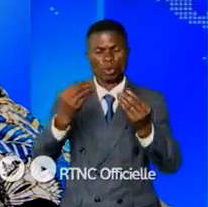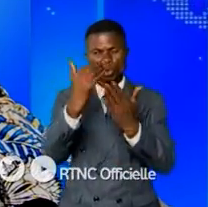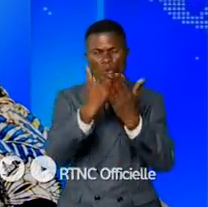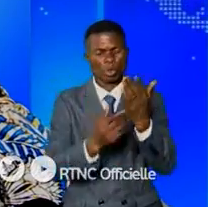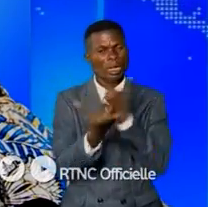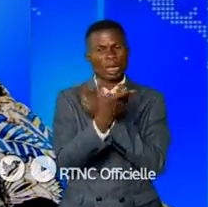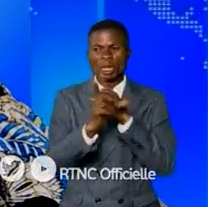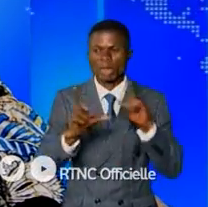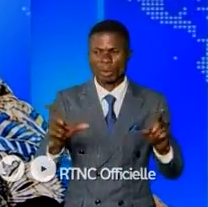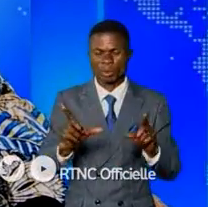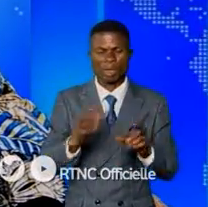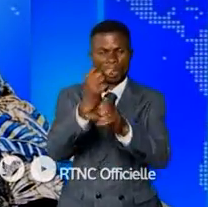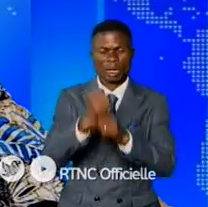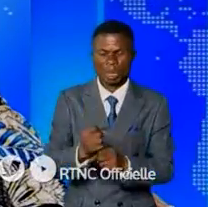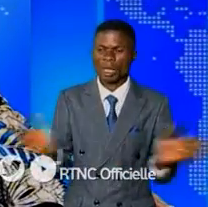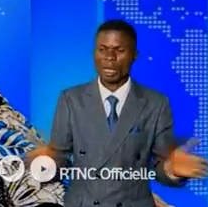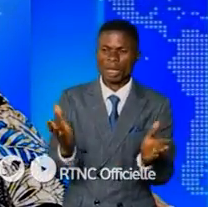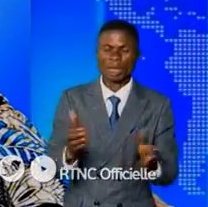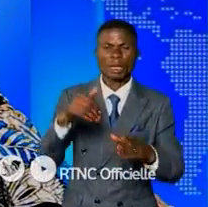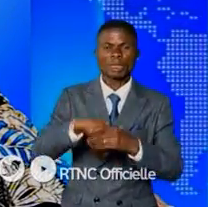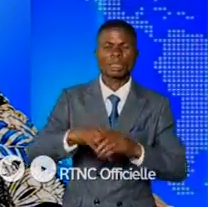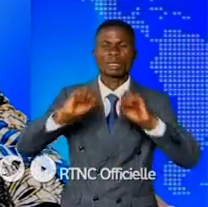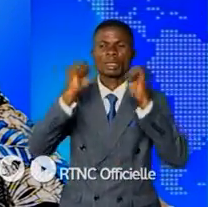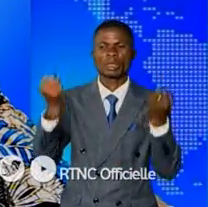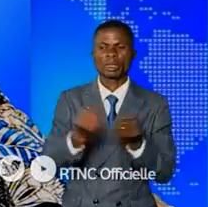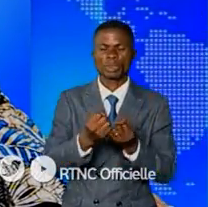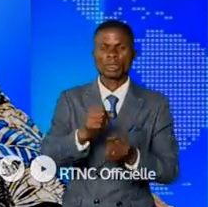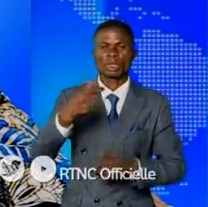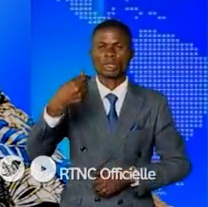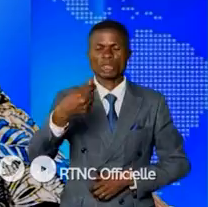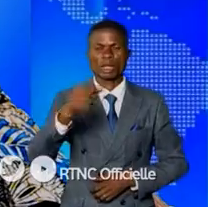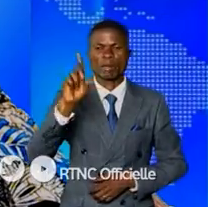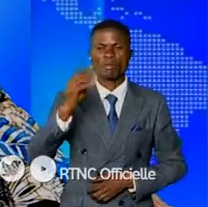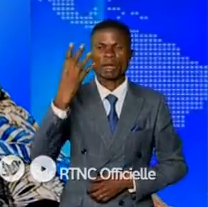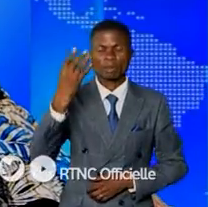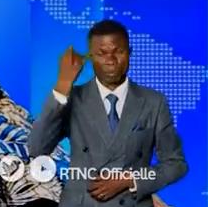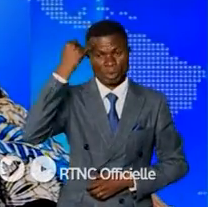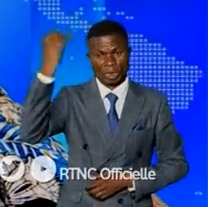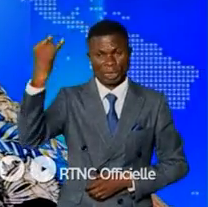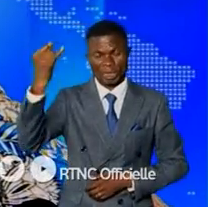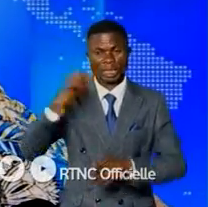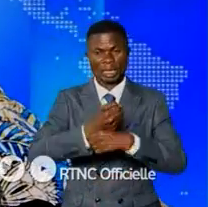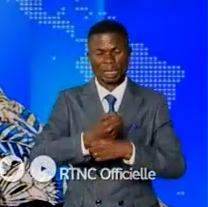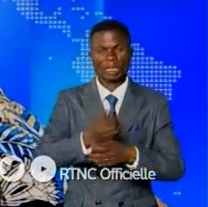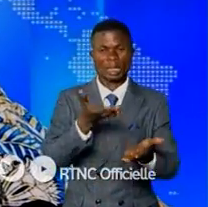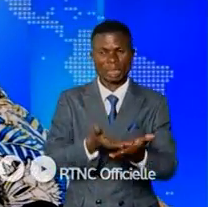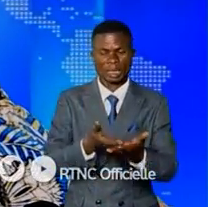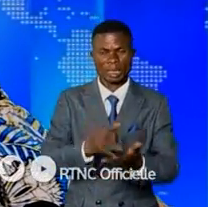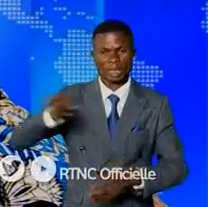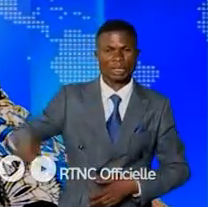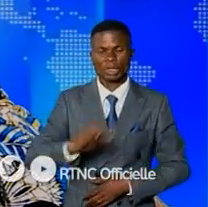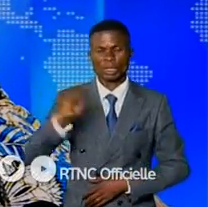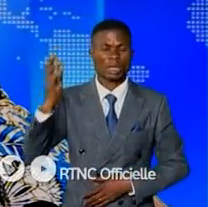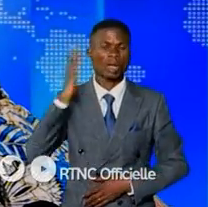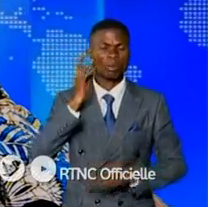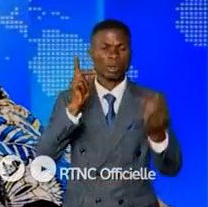en vue de bénéficier d'un encadrement au sein du G24. D'ailleurs, l'initiateur de ce projet, je citais Jean-Marie Lukulasi,